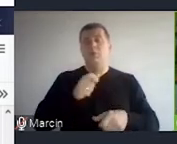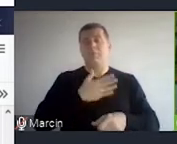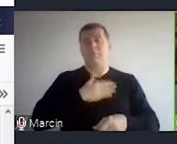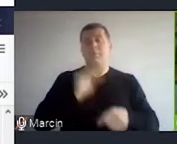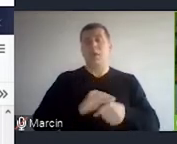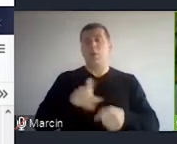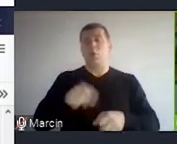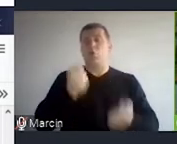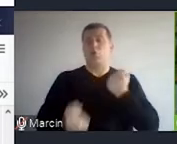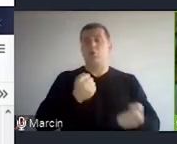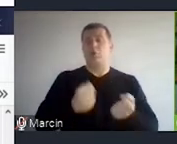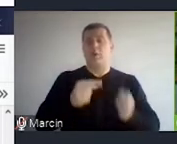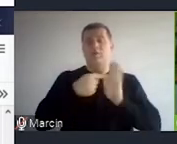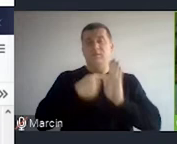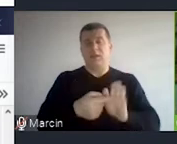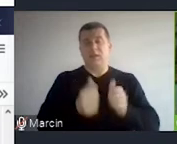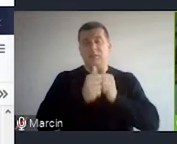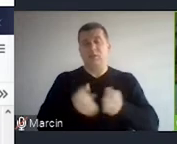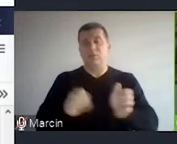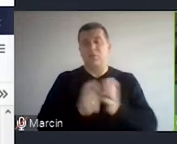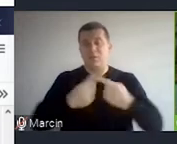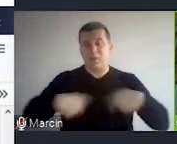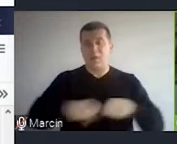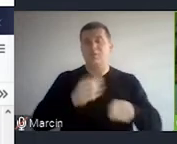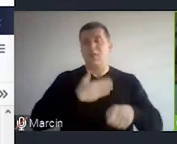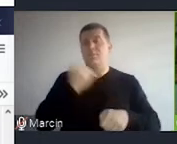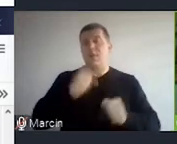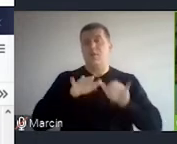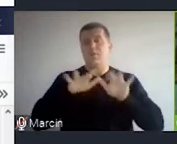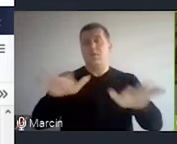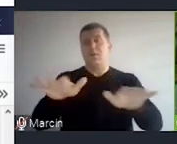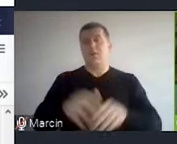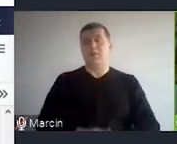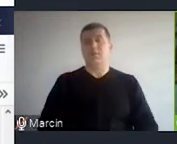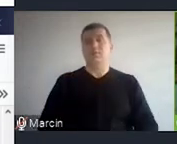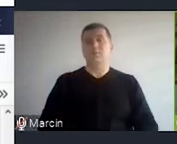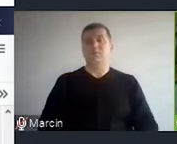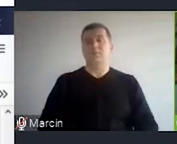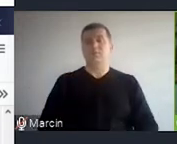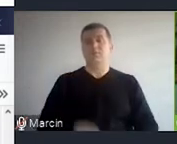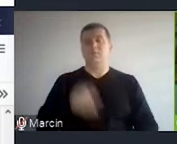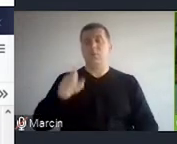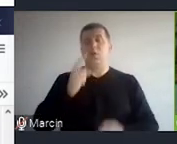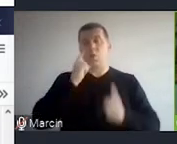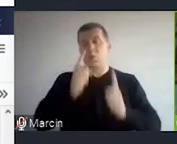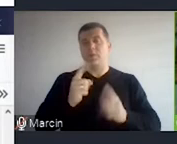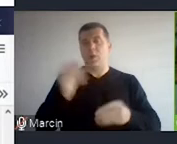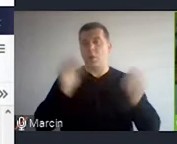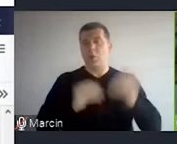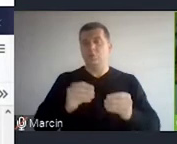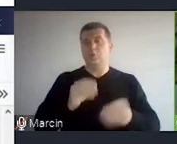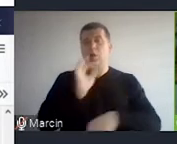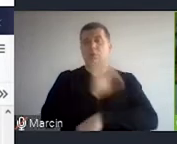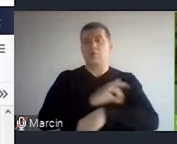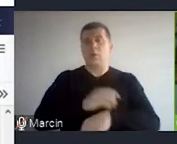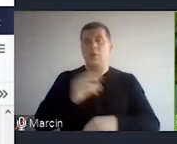bo tych wskaźników i zadań do zrealizowania mamy bardzo wiele. Więc z takich uwag konstrukcyjnych, projekt z